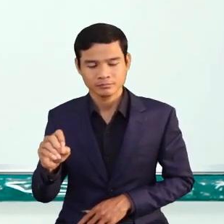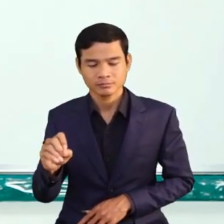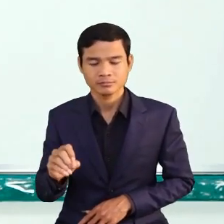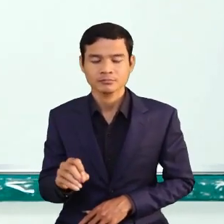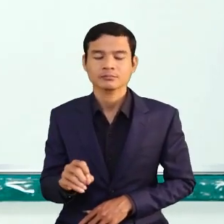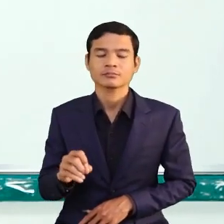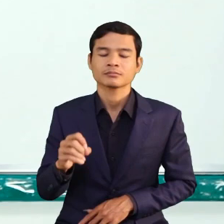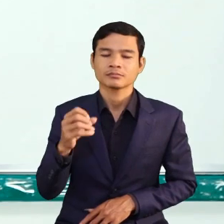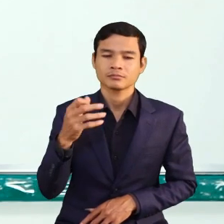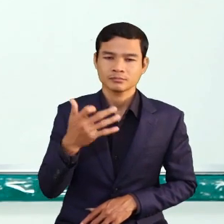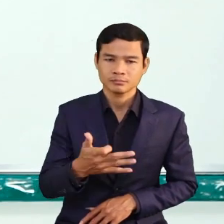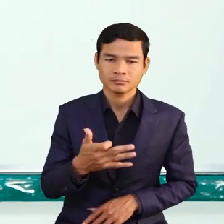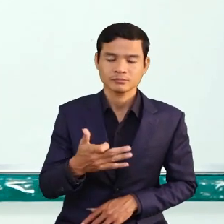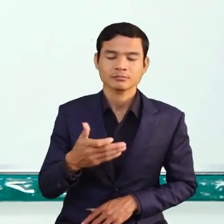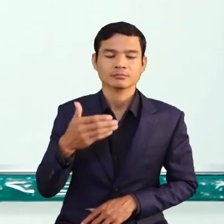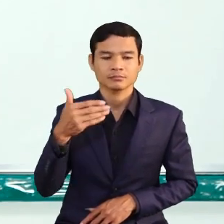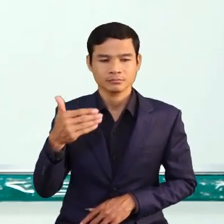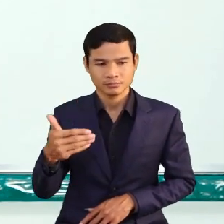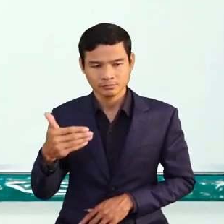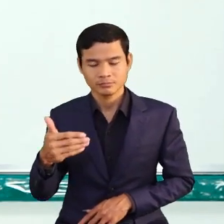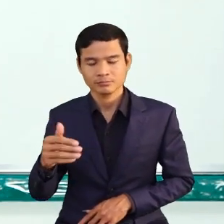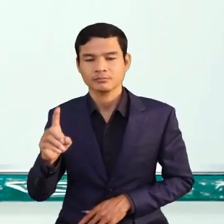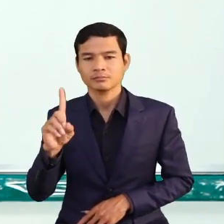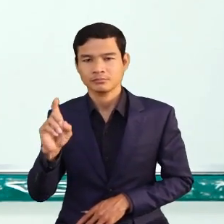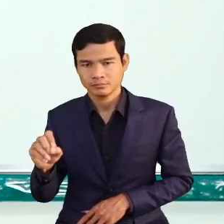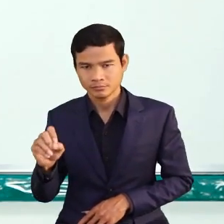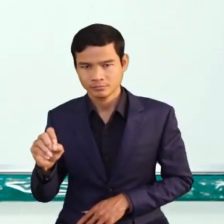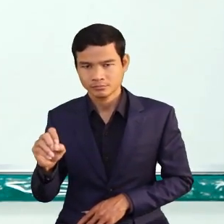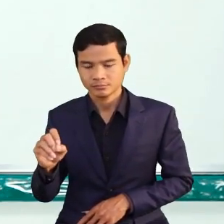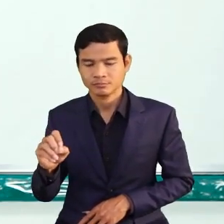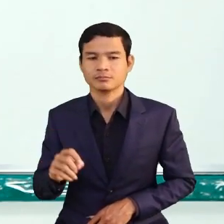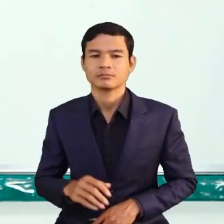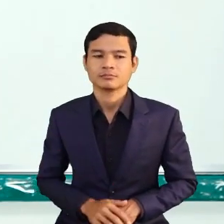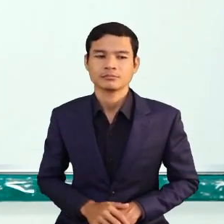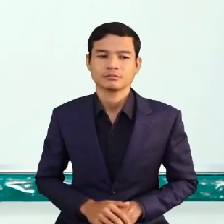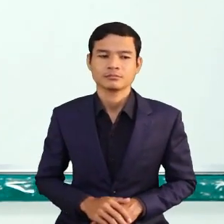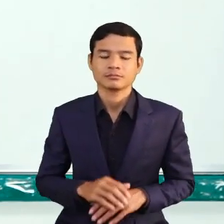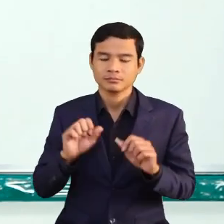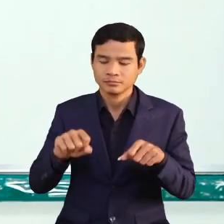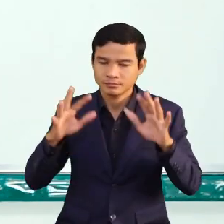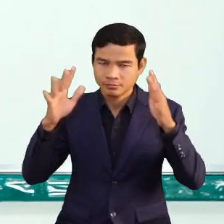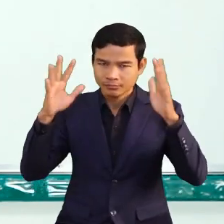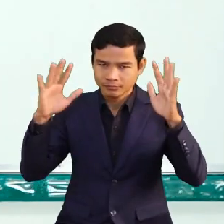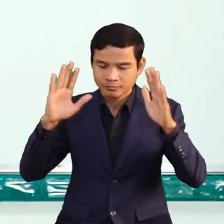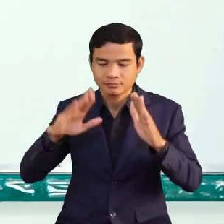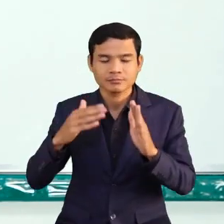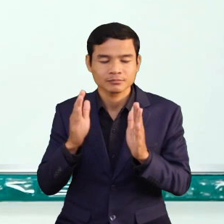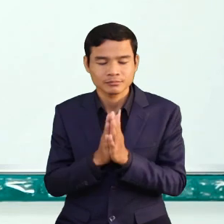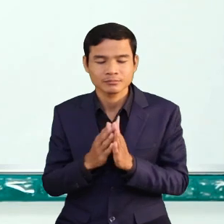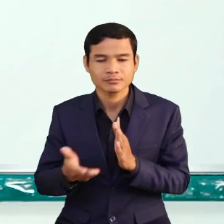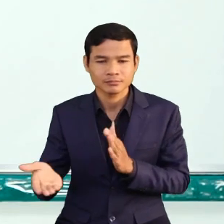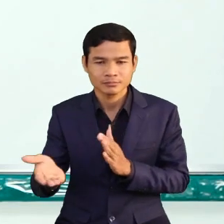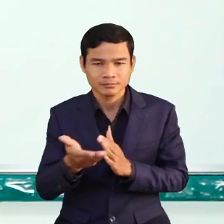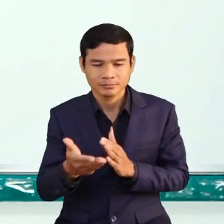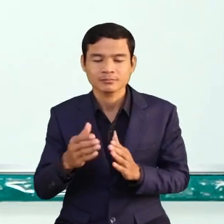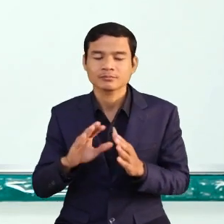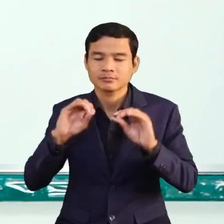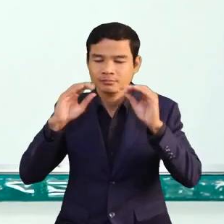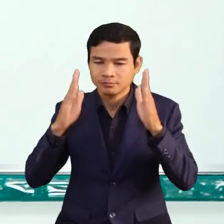đập pram bay pram buồn đập cha à quên mình tên con nè